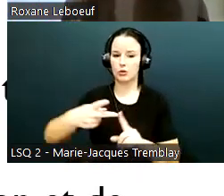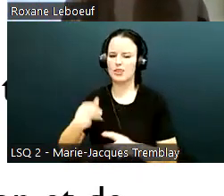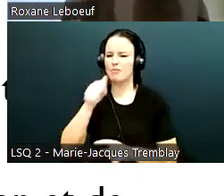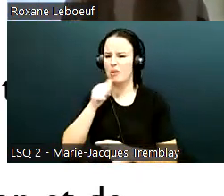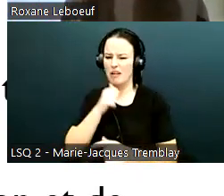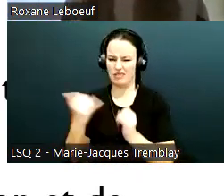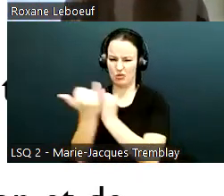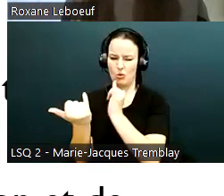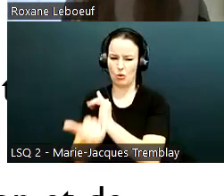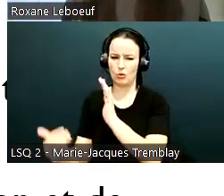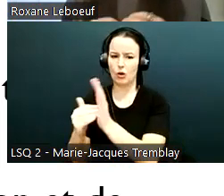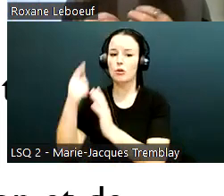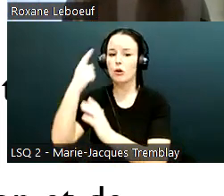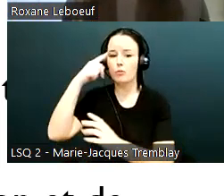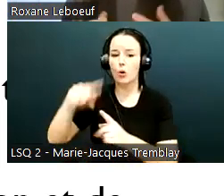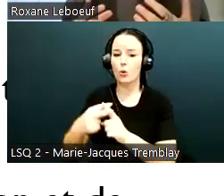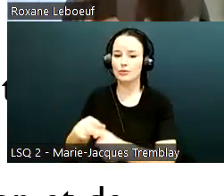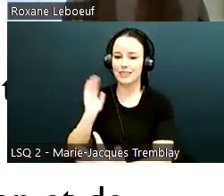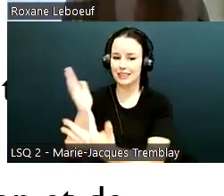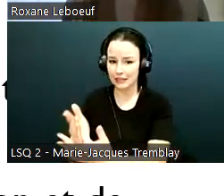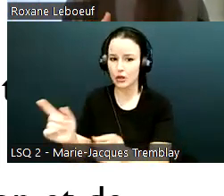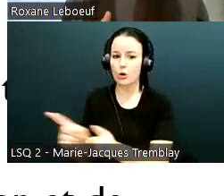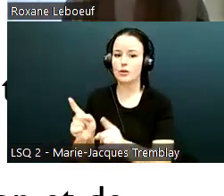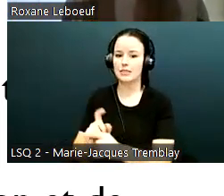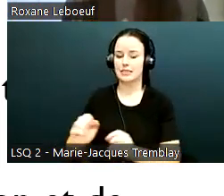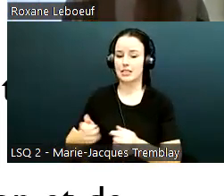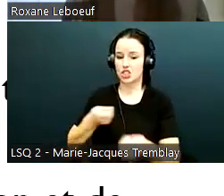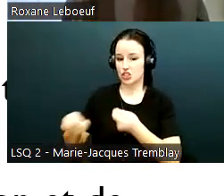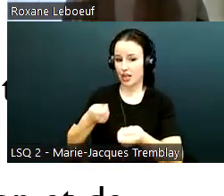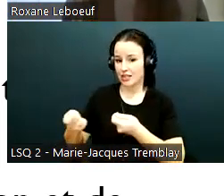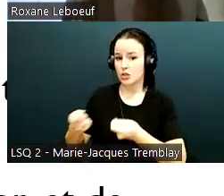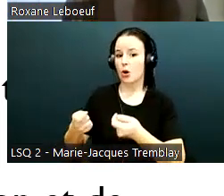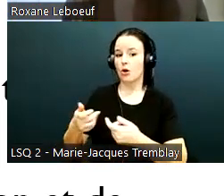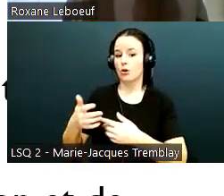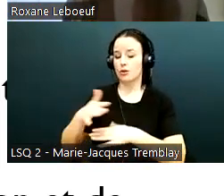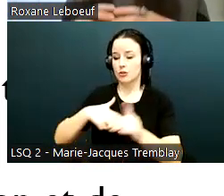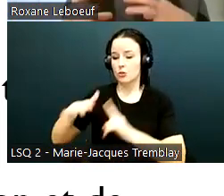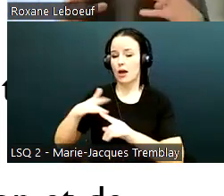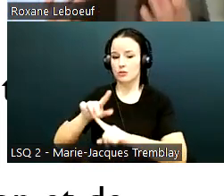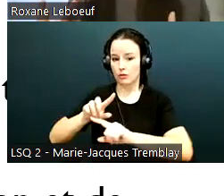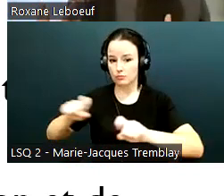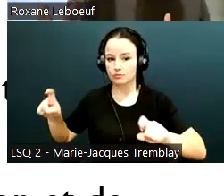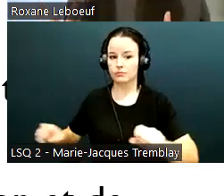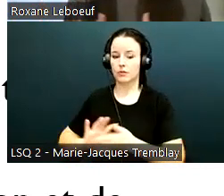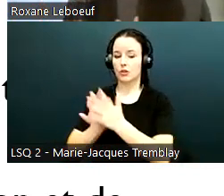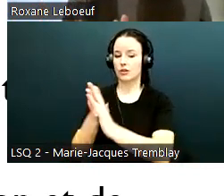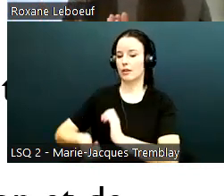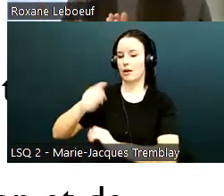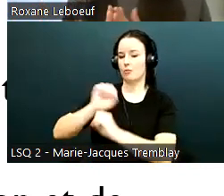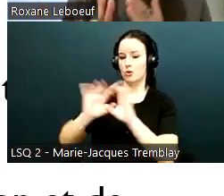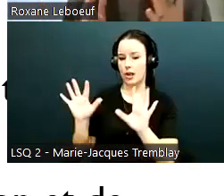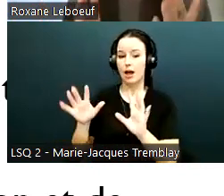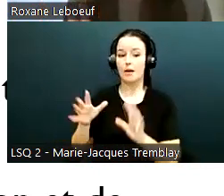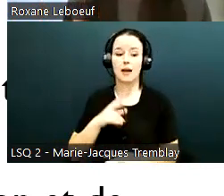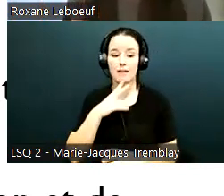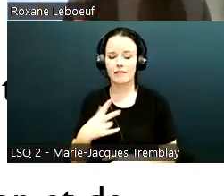en proposant des outils d'intervention, puis en clarifiant le processus de gestion et de suivi des situations. Et pour y arriver, en fait, on a